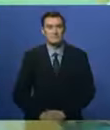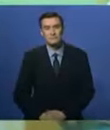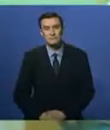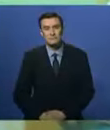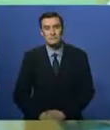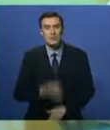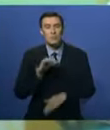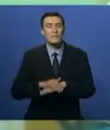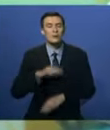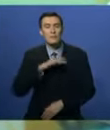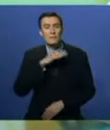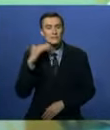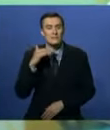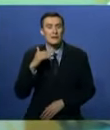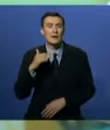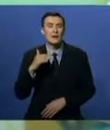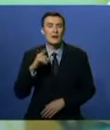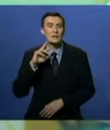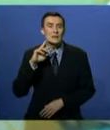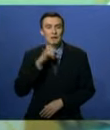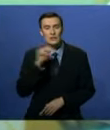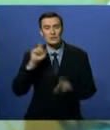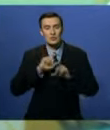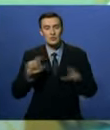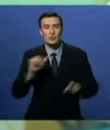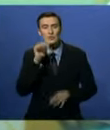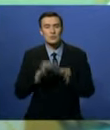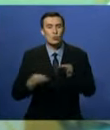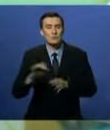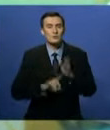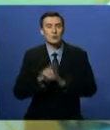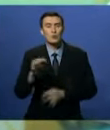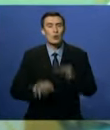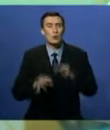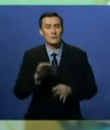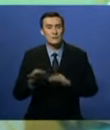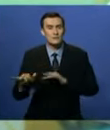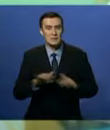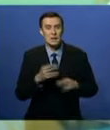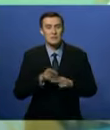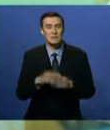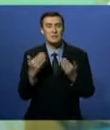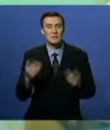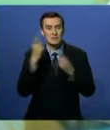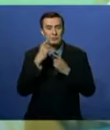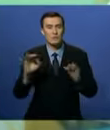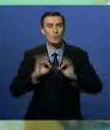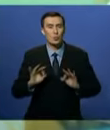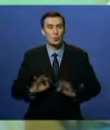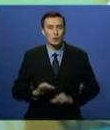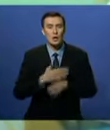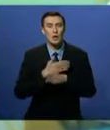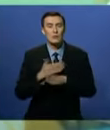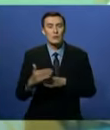по факту массового отравления гузун кольской средней школе кустанайской области возбуждено уголовное дело об этом сегодня сообщили в прокуратуре